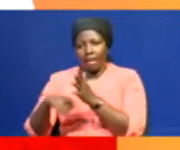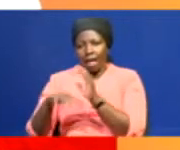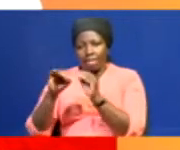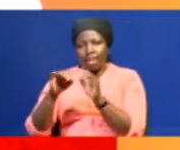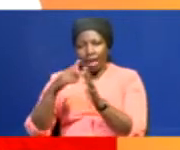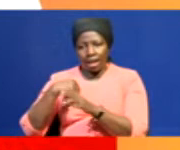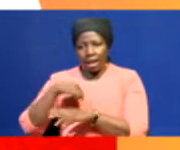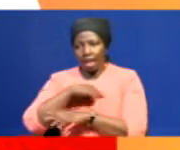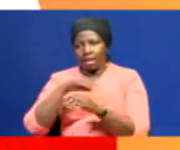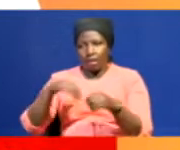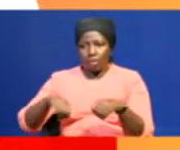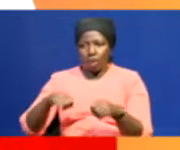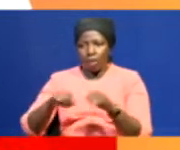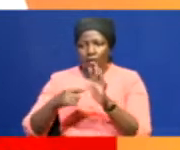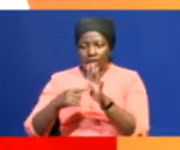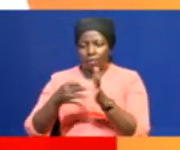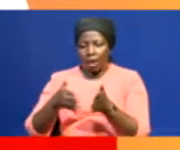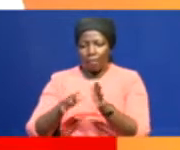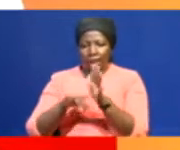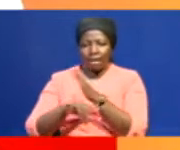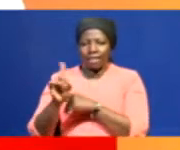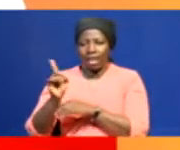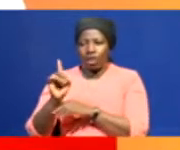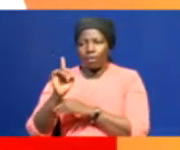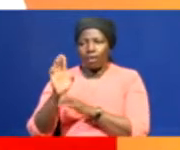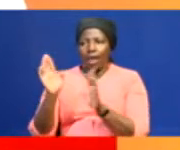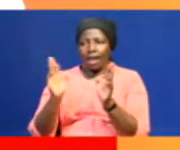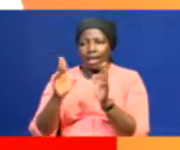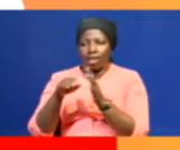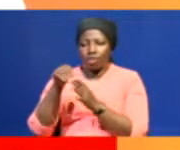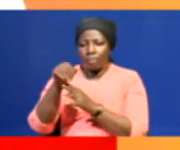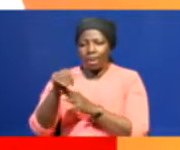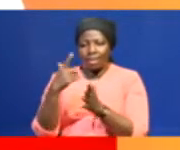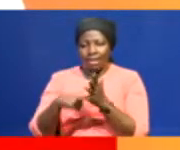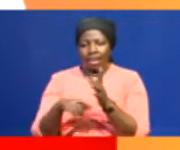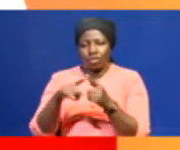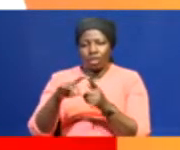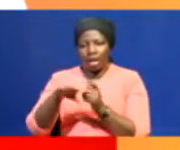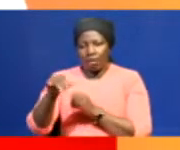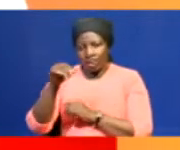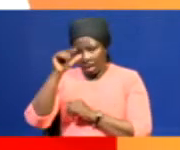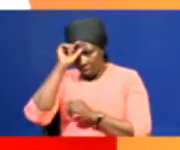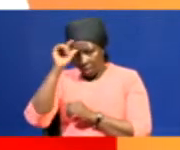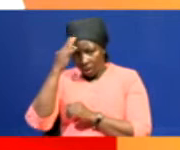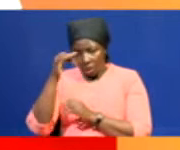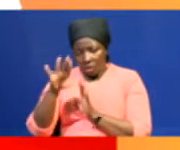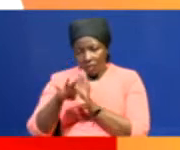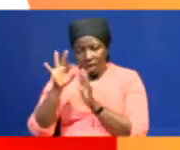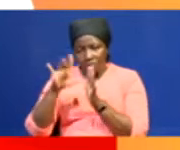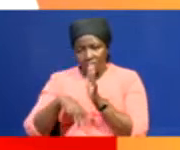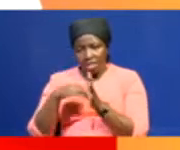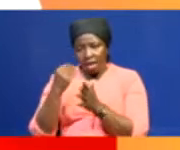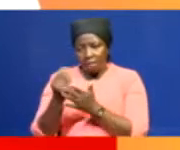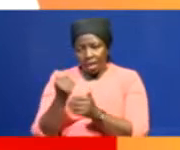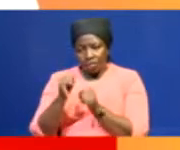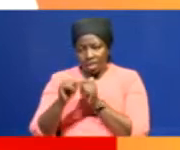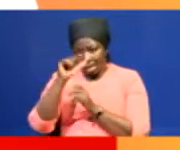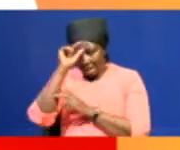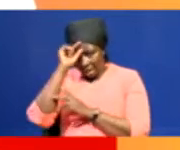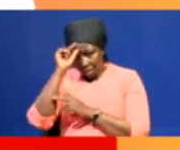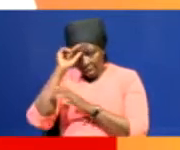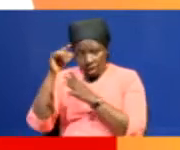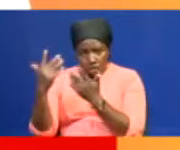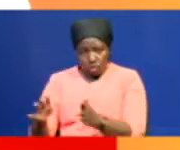Nairobi, tumeamua kwamba tuko tayari kulipa ushuru kwa county government. Kwa sababu unapata ile pesa ambayo serikali inapoteza kwa